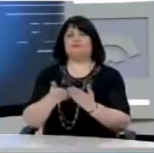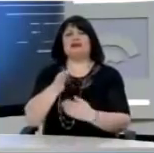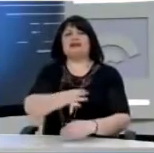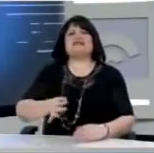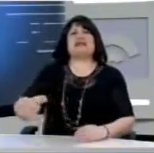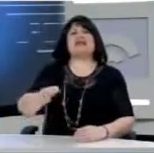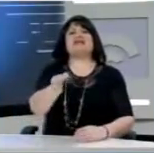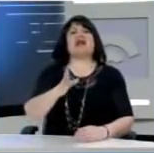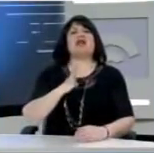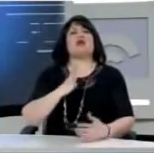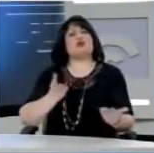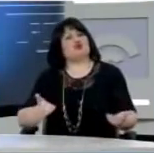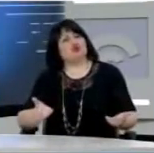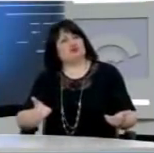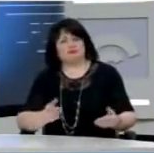μας.